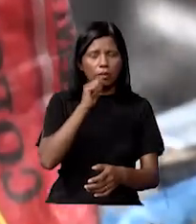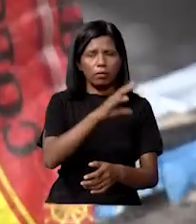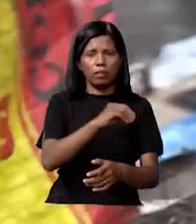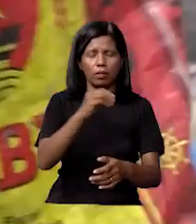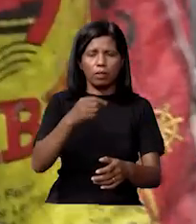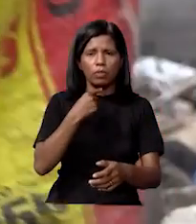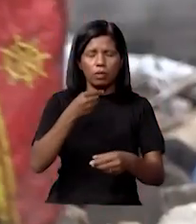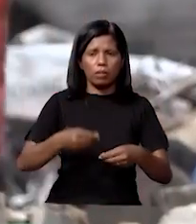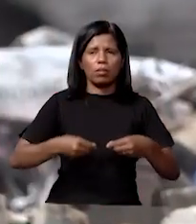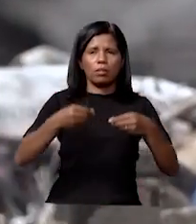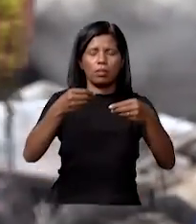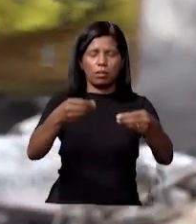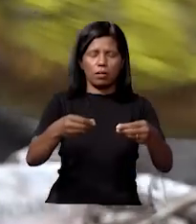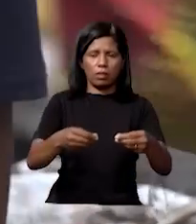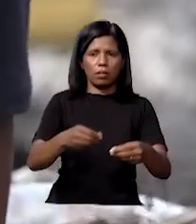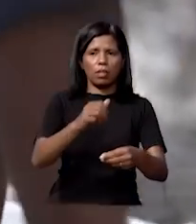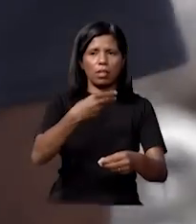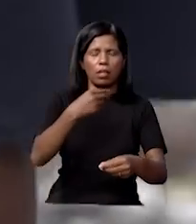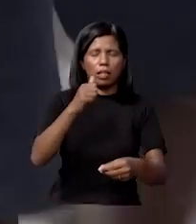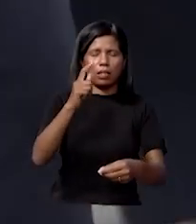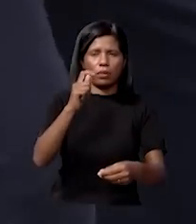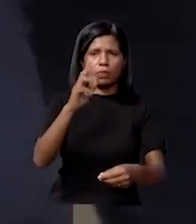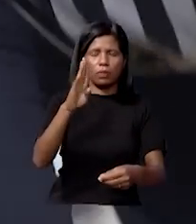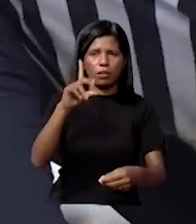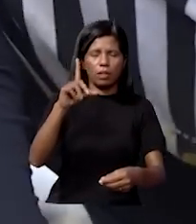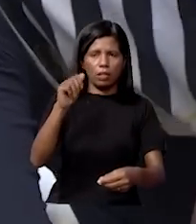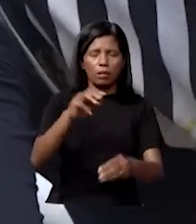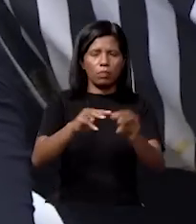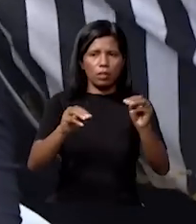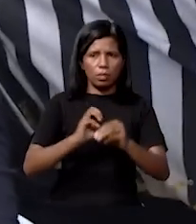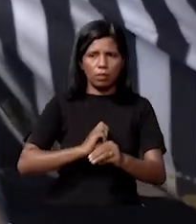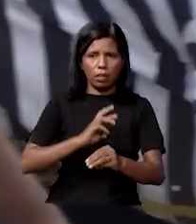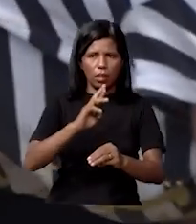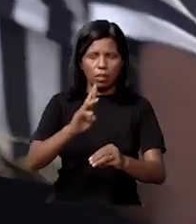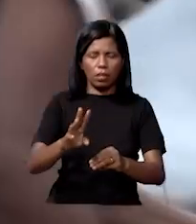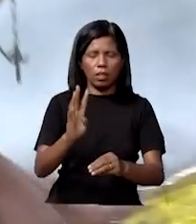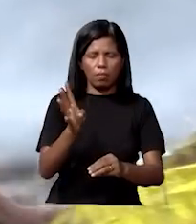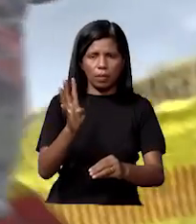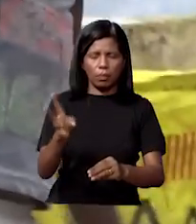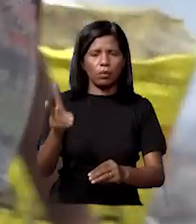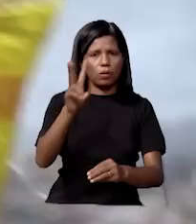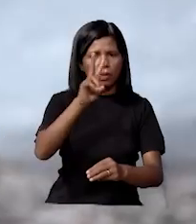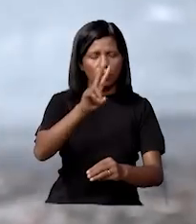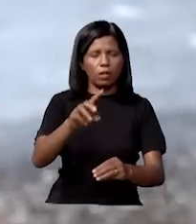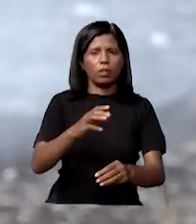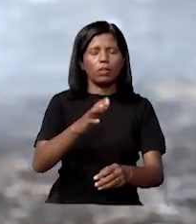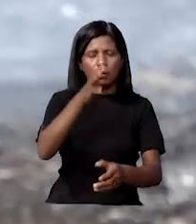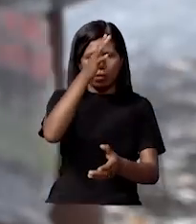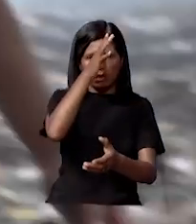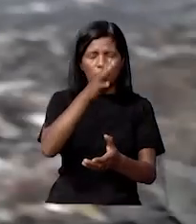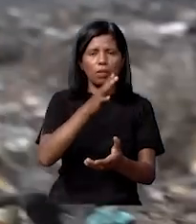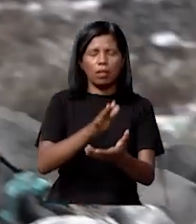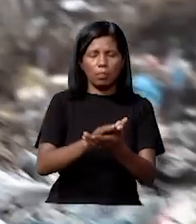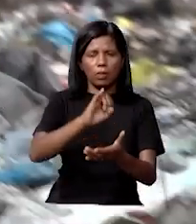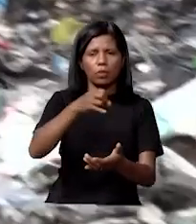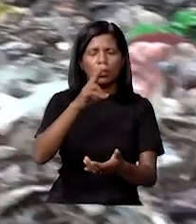posto administrativo Hatulia B, município Hermera, huidadi, hatnulu resin rua, nonia kaben, Zulio